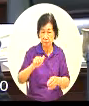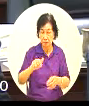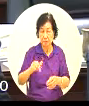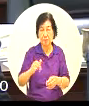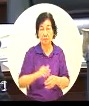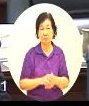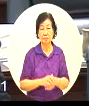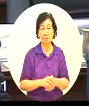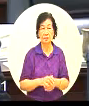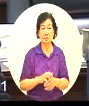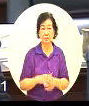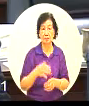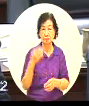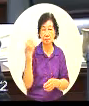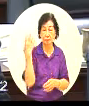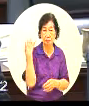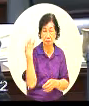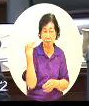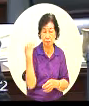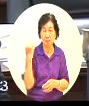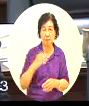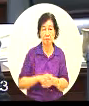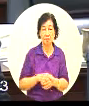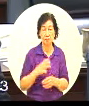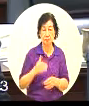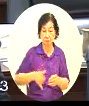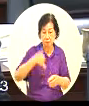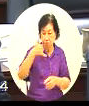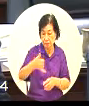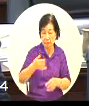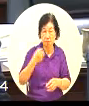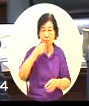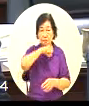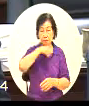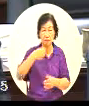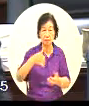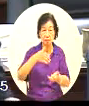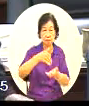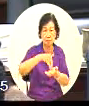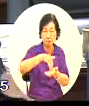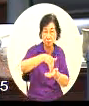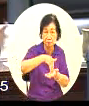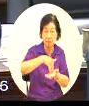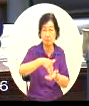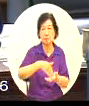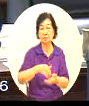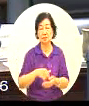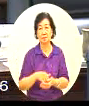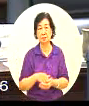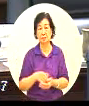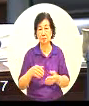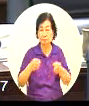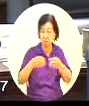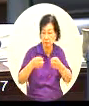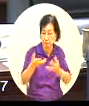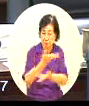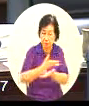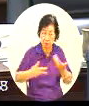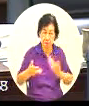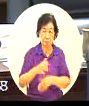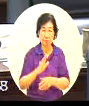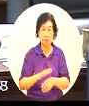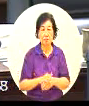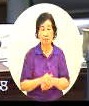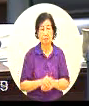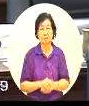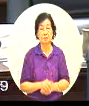啦，啊，我后去代叔跟沟通，哈、啊，我是曾经甲二长、